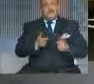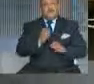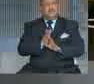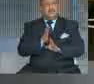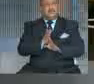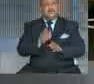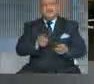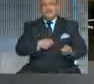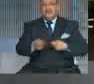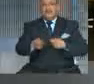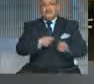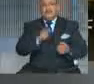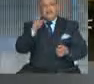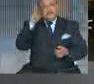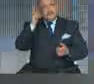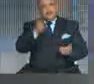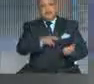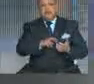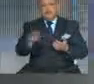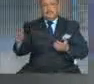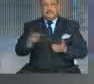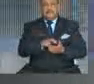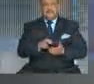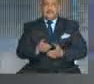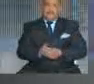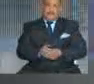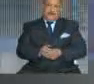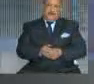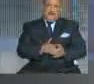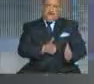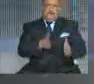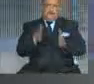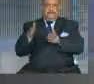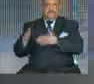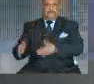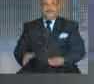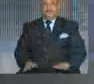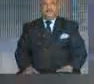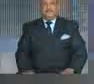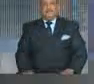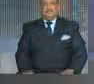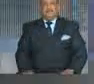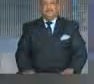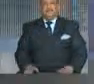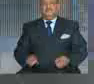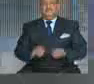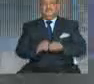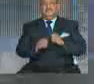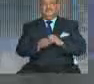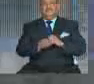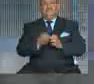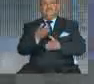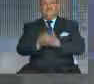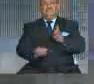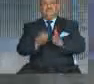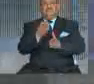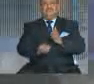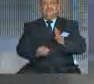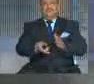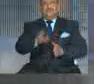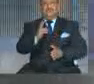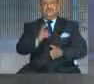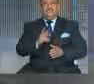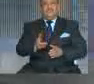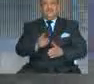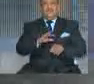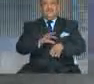نقوم بإحالته على السلطة الديوانية. نقائص عديدة موجودة في المستشفى الجهوي بالقيروان، نقائص أثرت